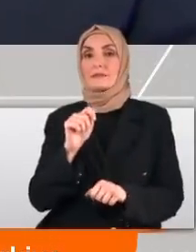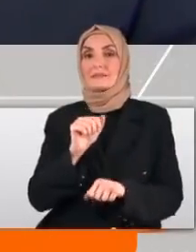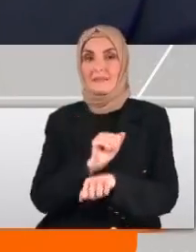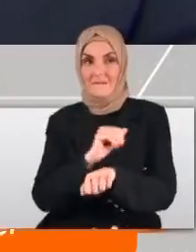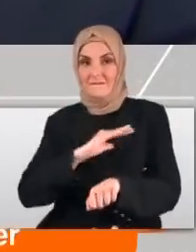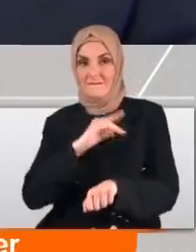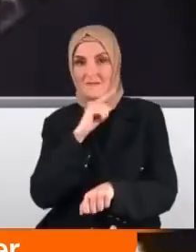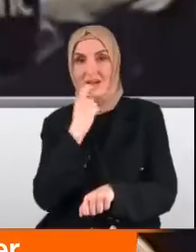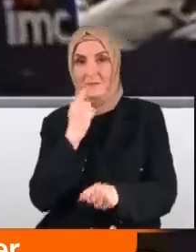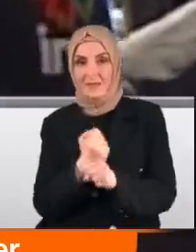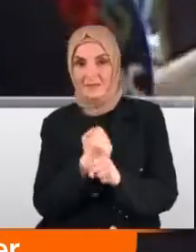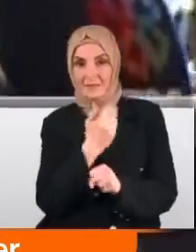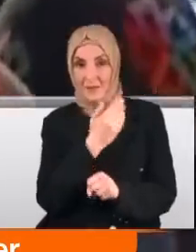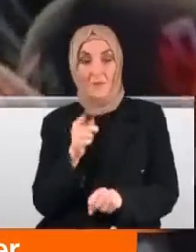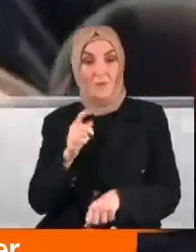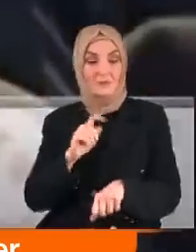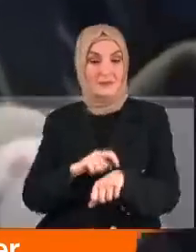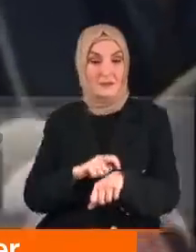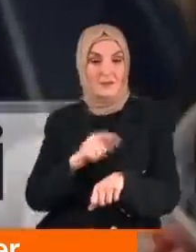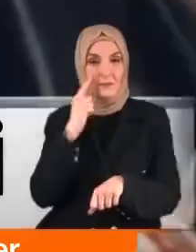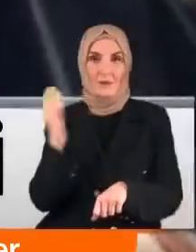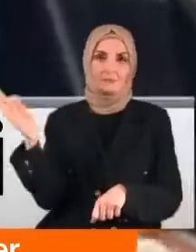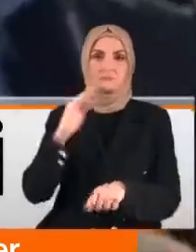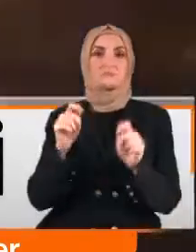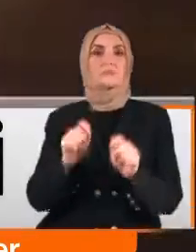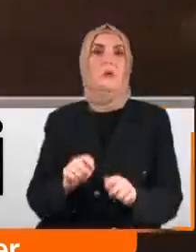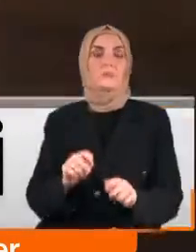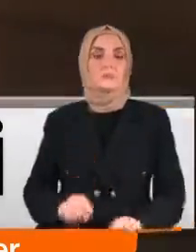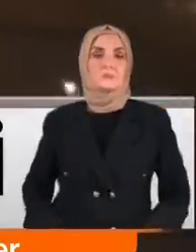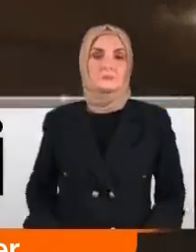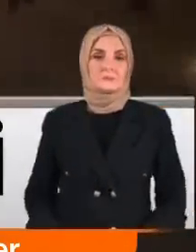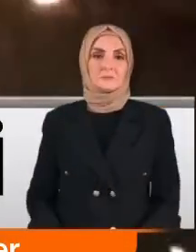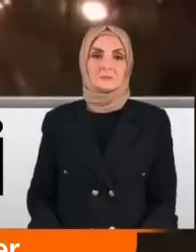olan aktörlerden bir tanesiydi. Tarihi direnişe hep birlikte katılalım.